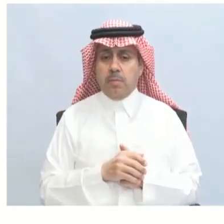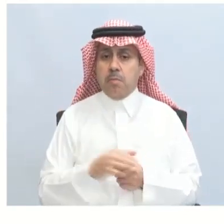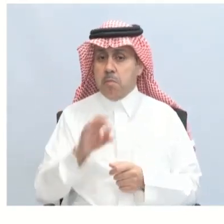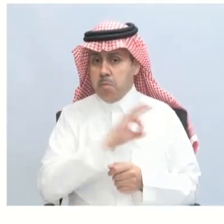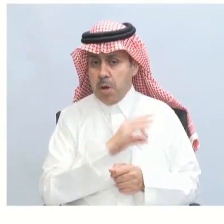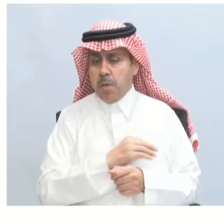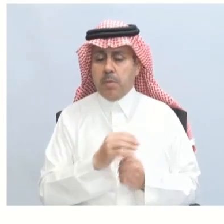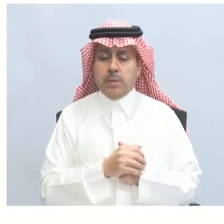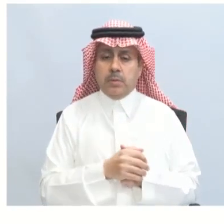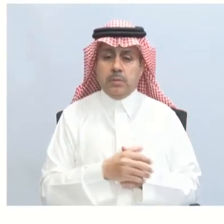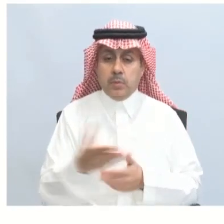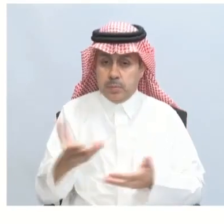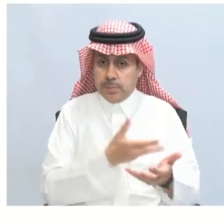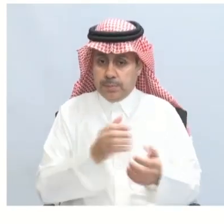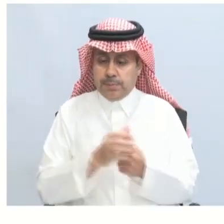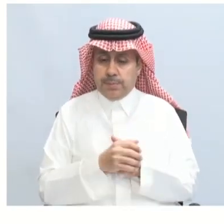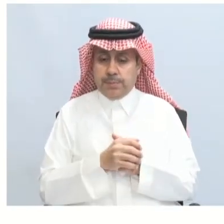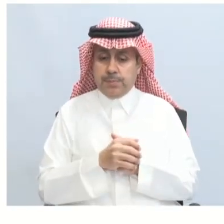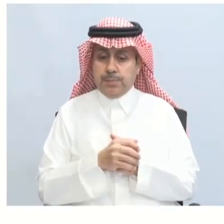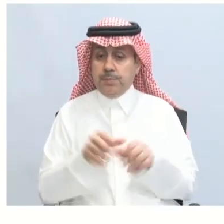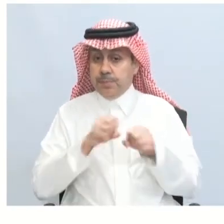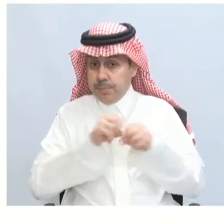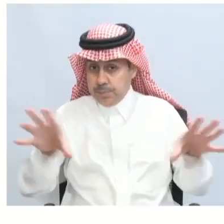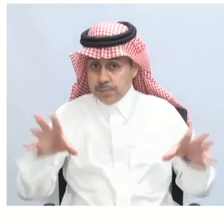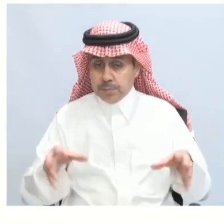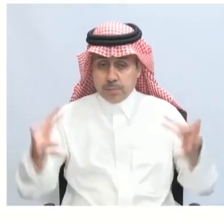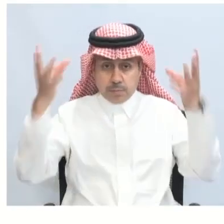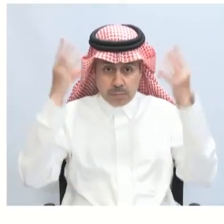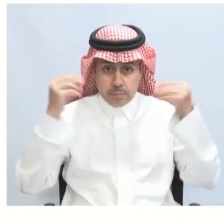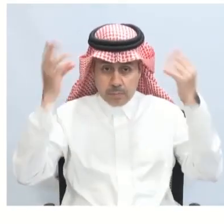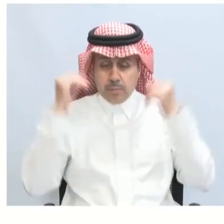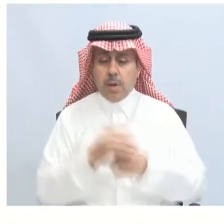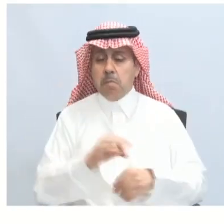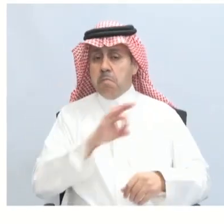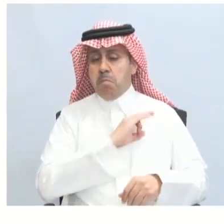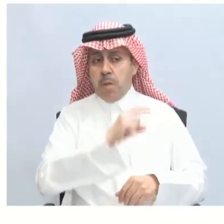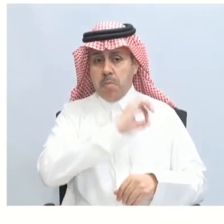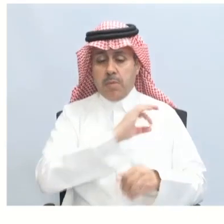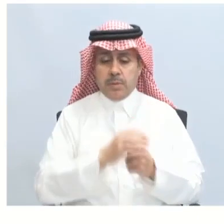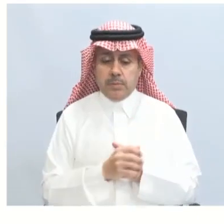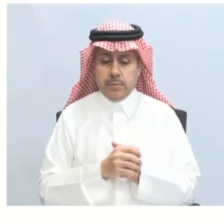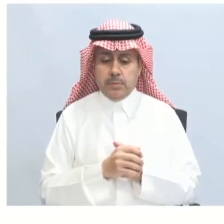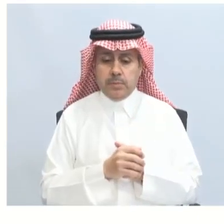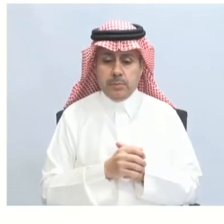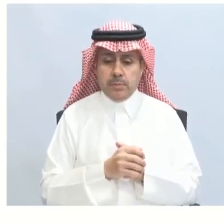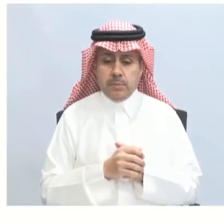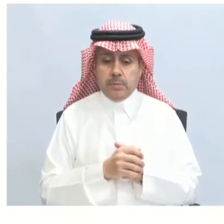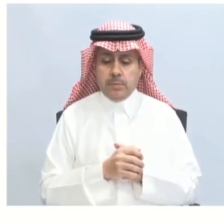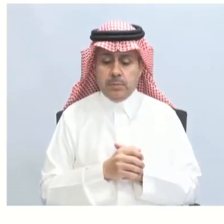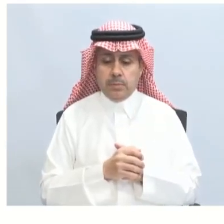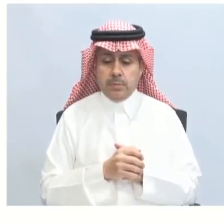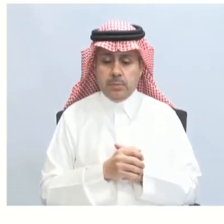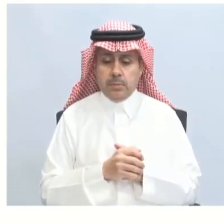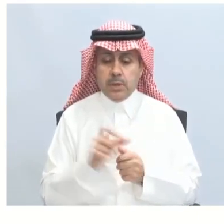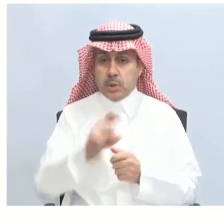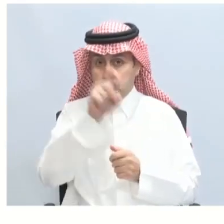ان تكون هناك ان يكون هناك نشر العلم وايضا المحبه المتبادله بين الاخرين بعد ذلك ناتي